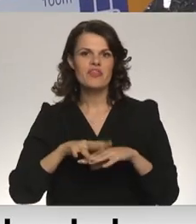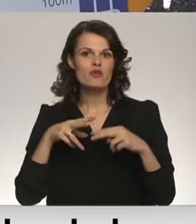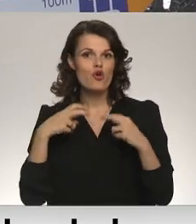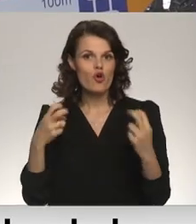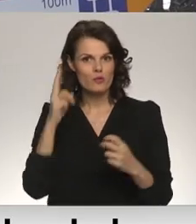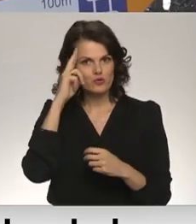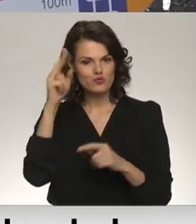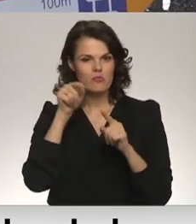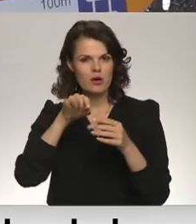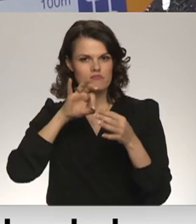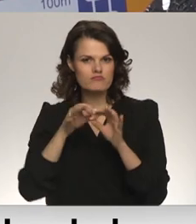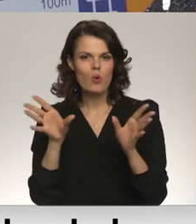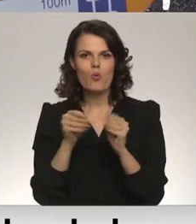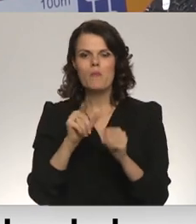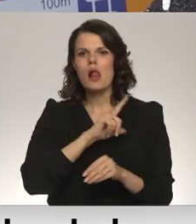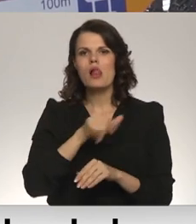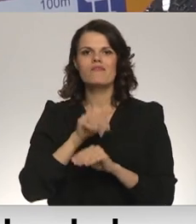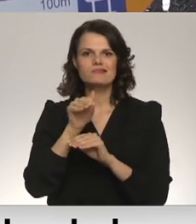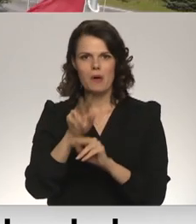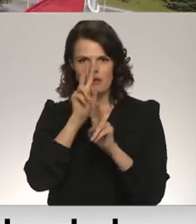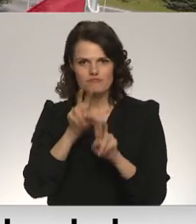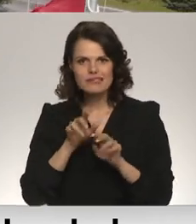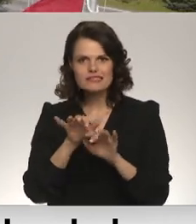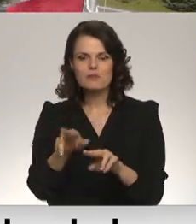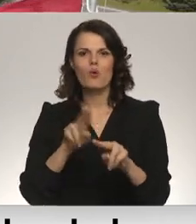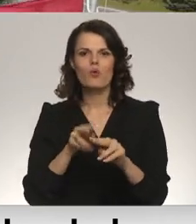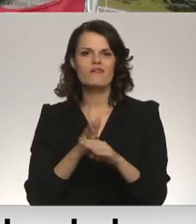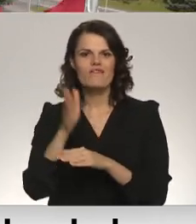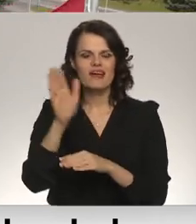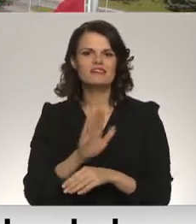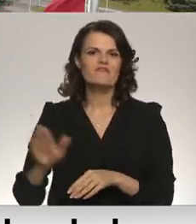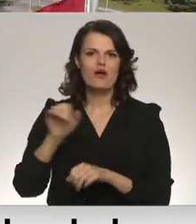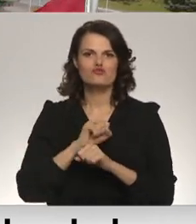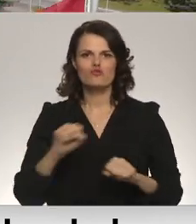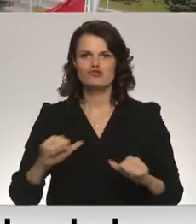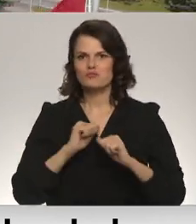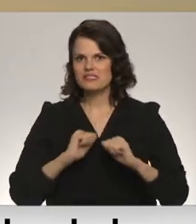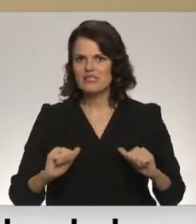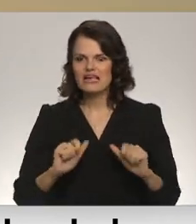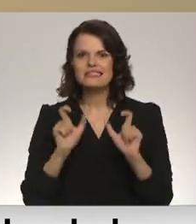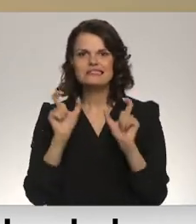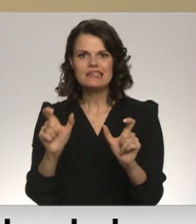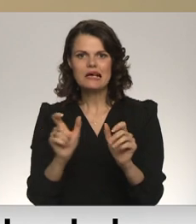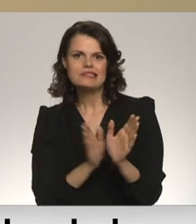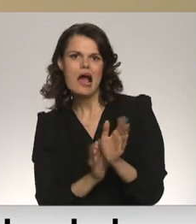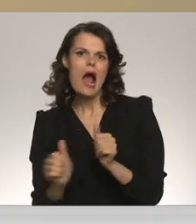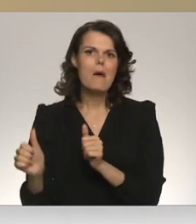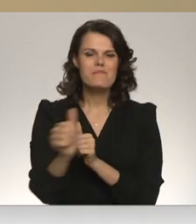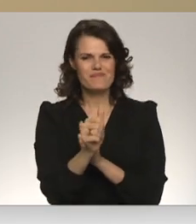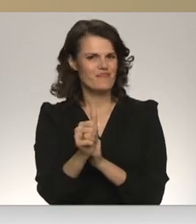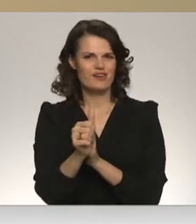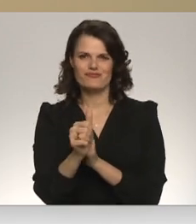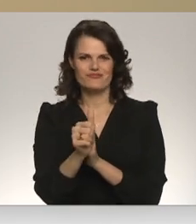komisija sola gadījumu kopā ar Latvijas banku izmeklēt un vērsties valsts drošības dienestā. Sankciju apiešana pēc būtības arī